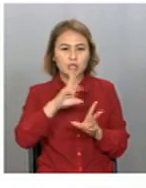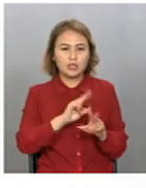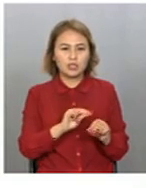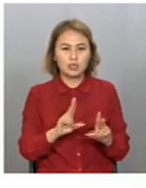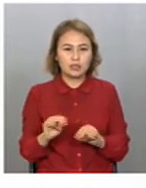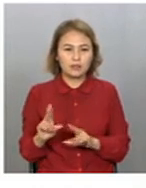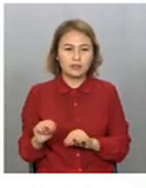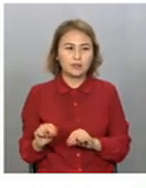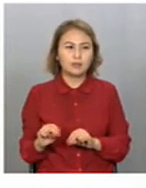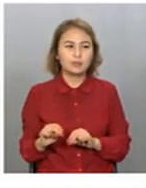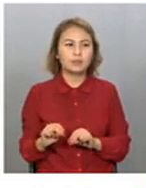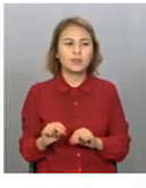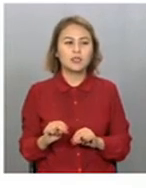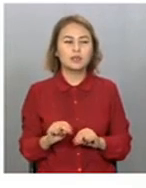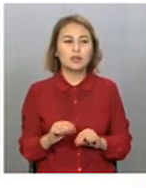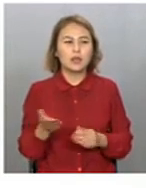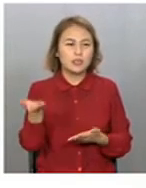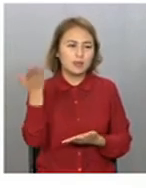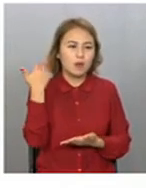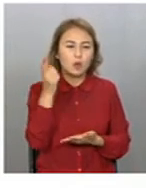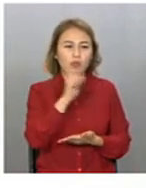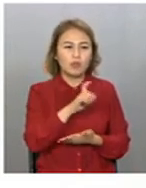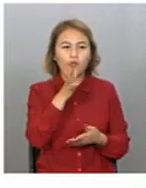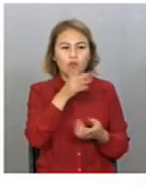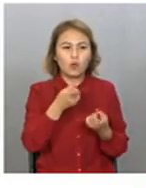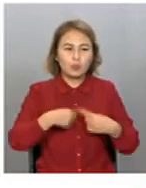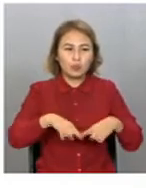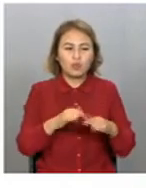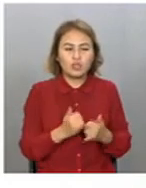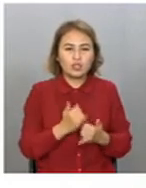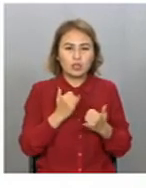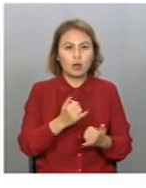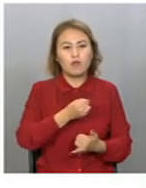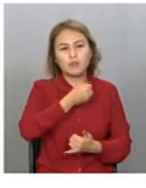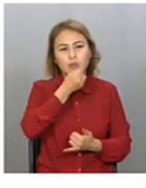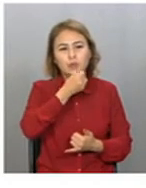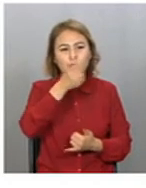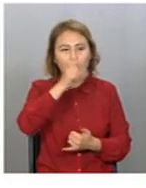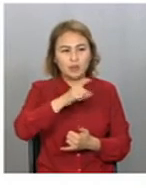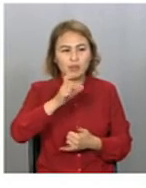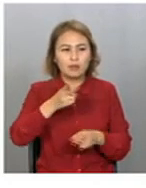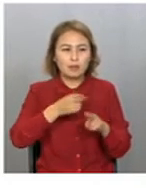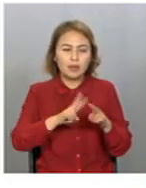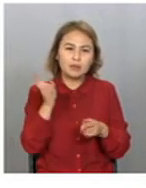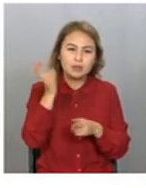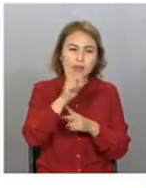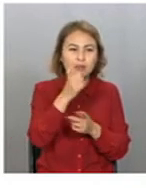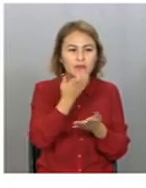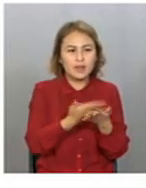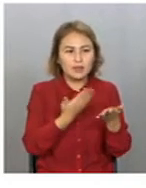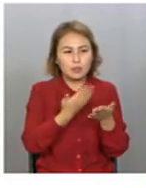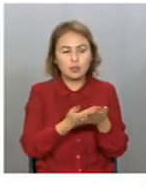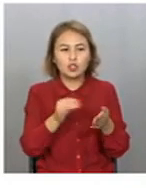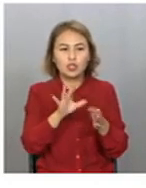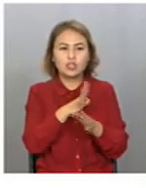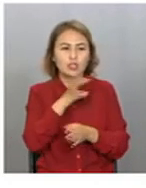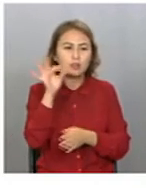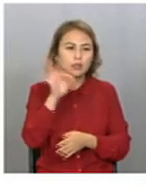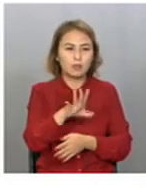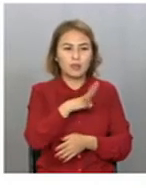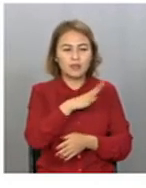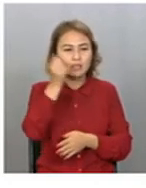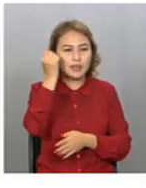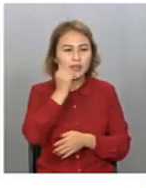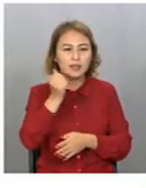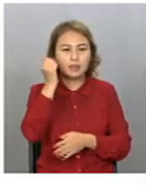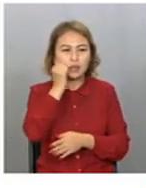счастливее. Издавна люди в обществе уважали мудрецов, к ним приходили за советами. Чаще это